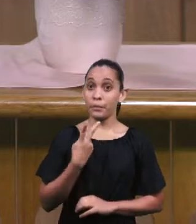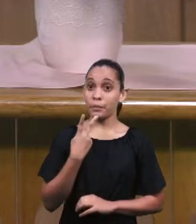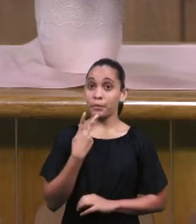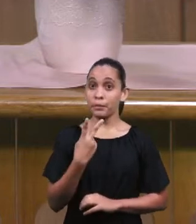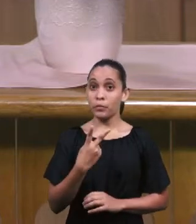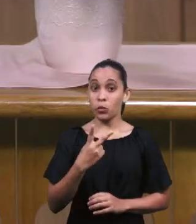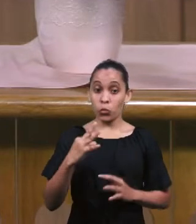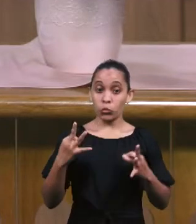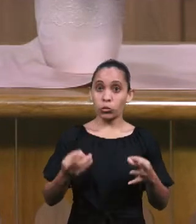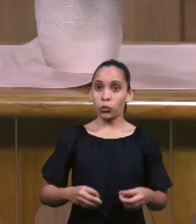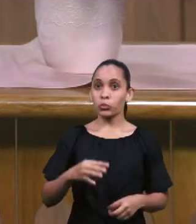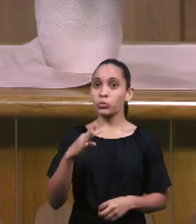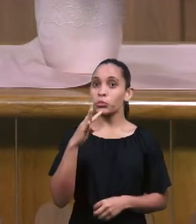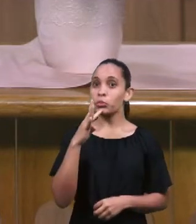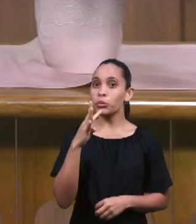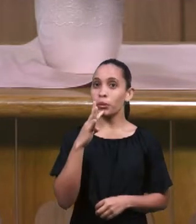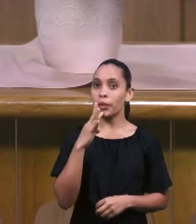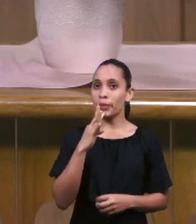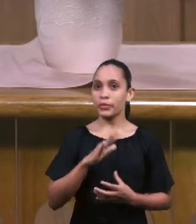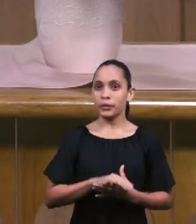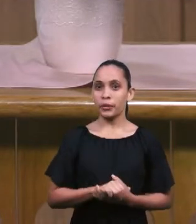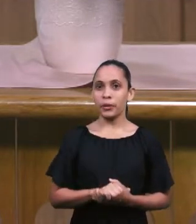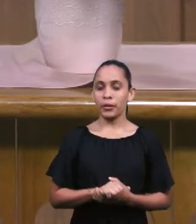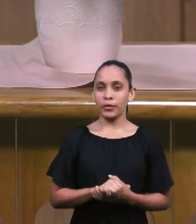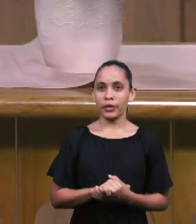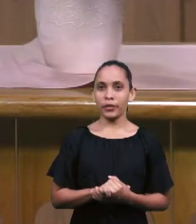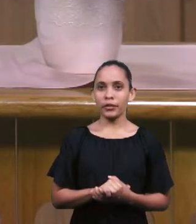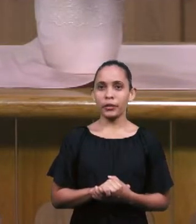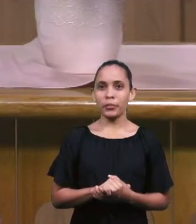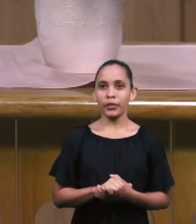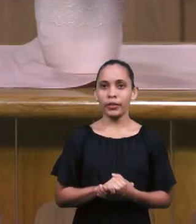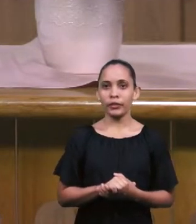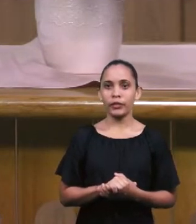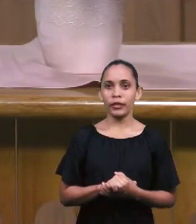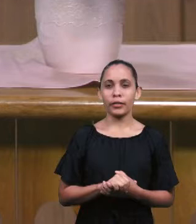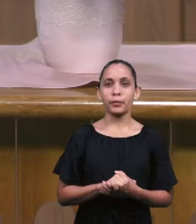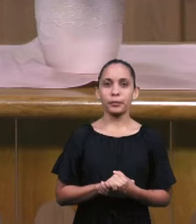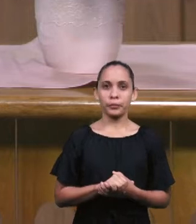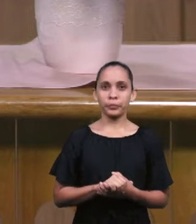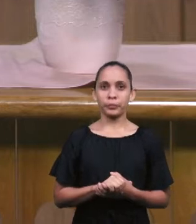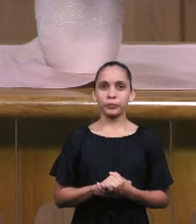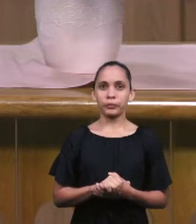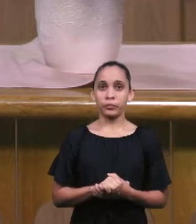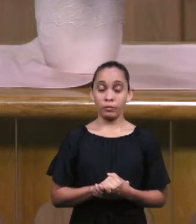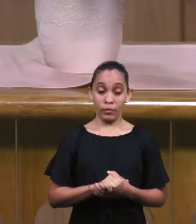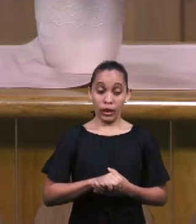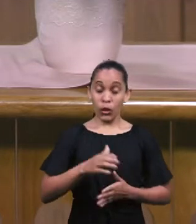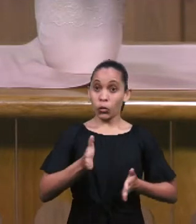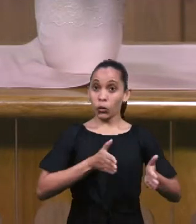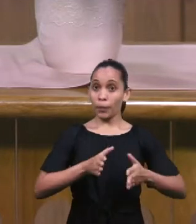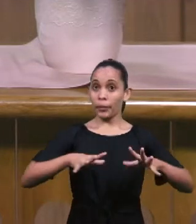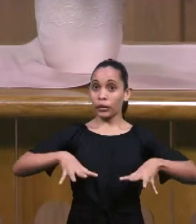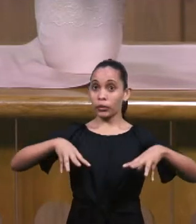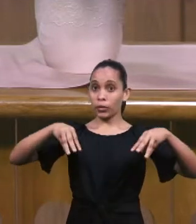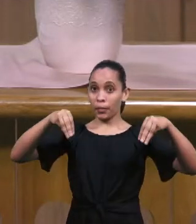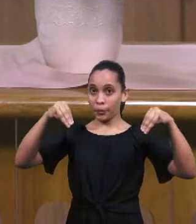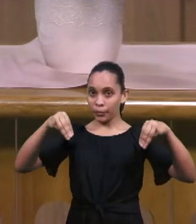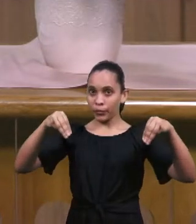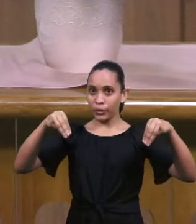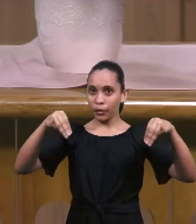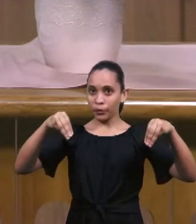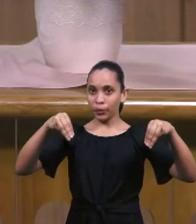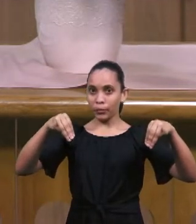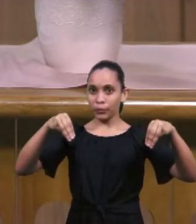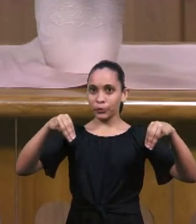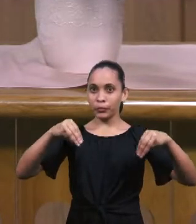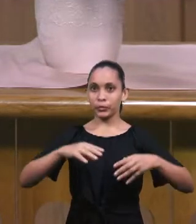les événements qui se passent dans cette scolastique médiévale, nous sommes dans la même scolastique,